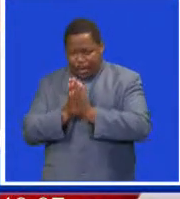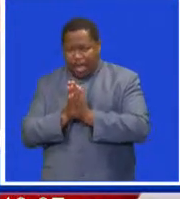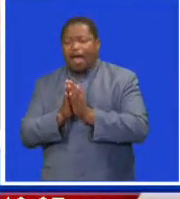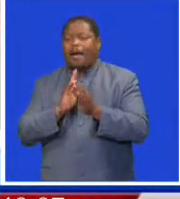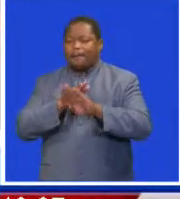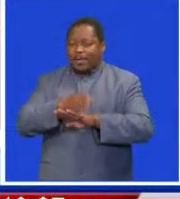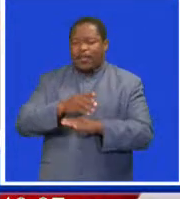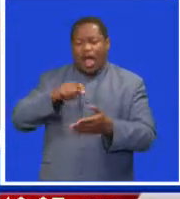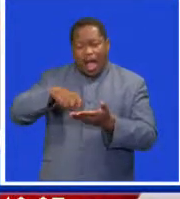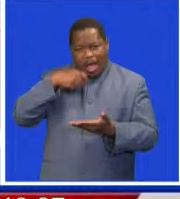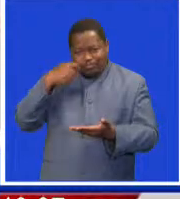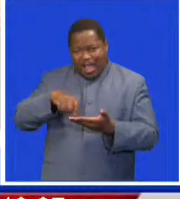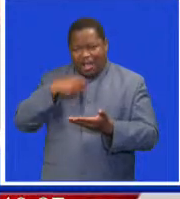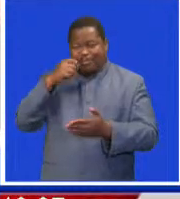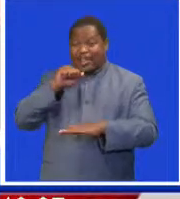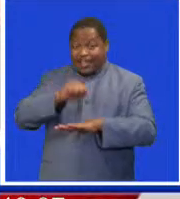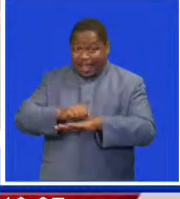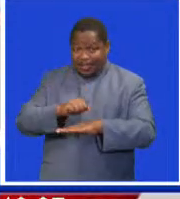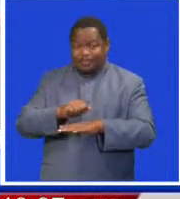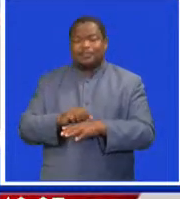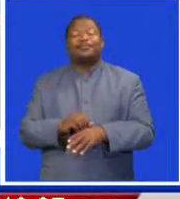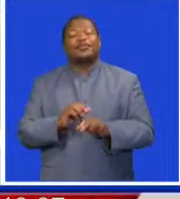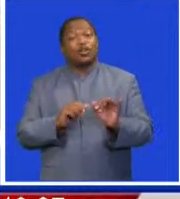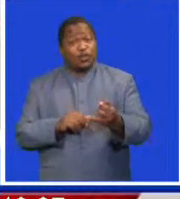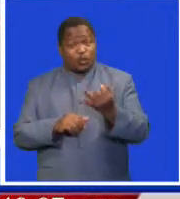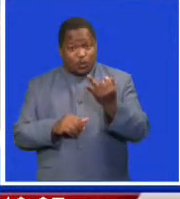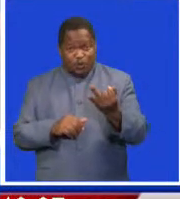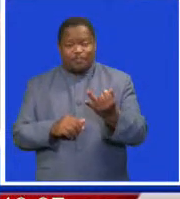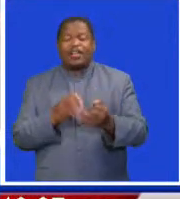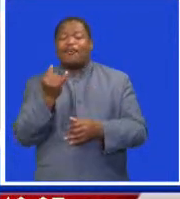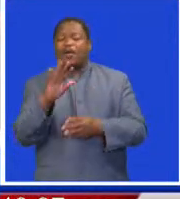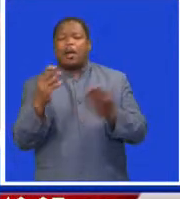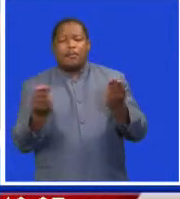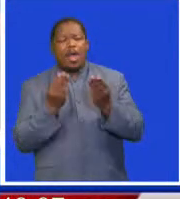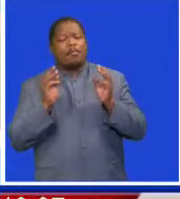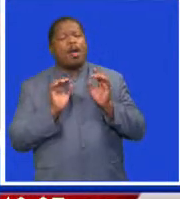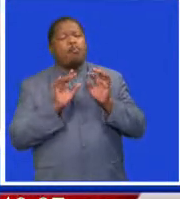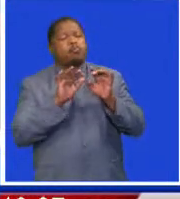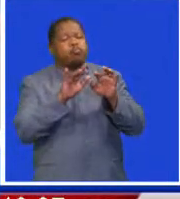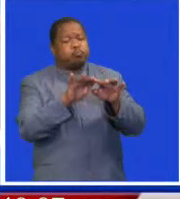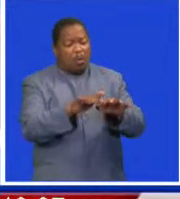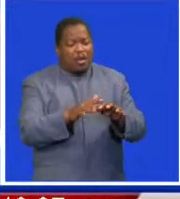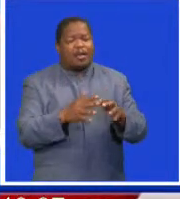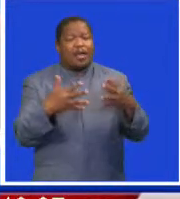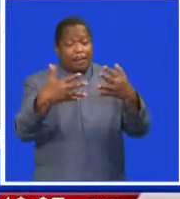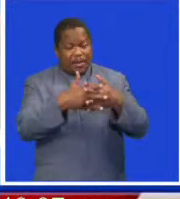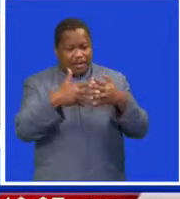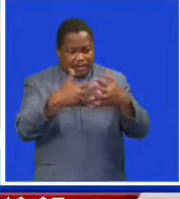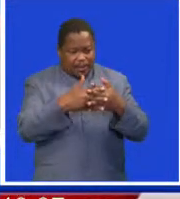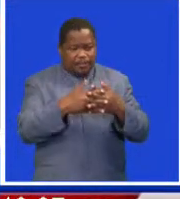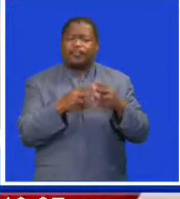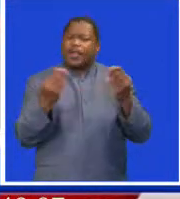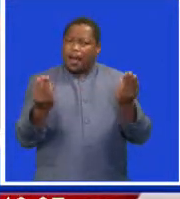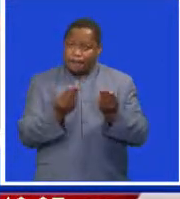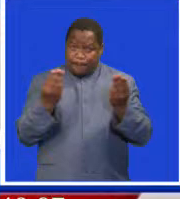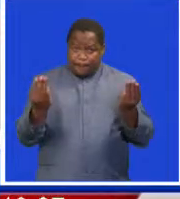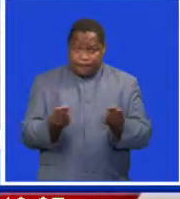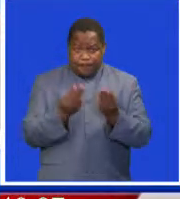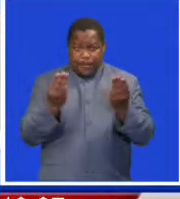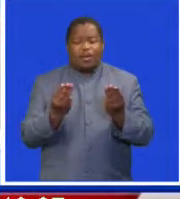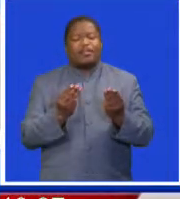imihlangano uyabona bathi nabaqalako bathandaze lokho lokukhombisa kwekuthi